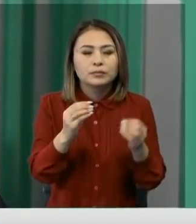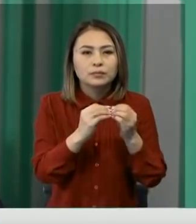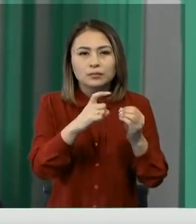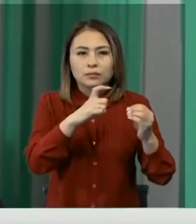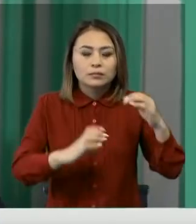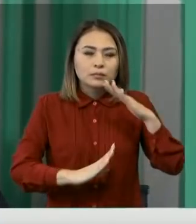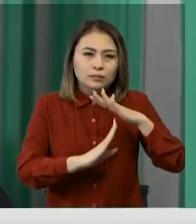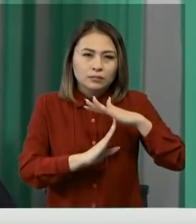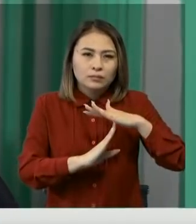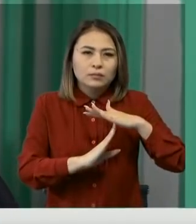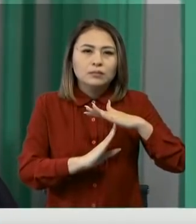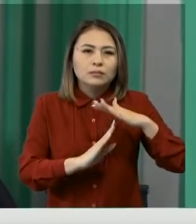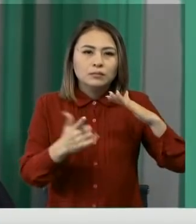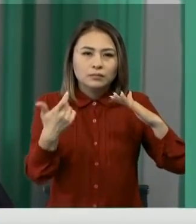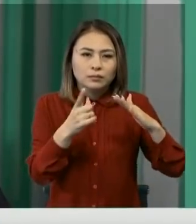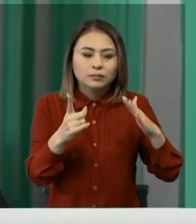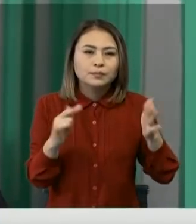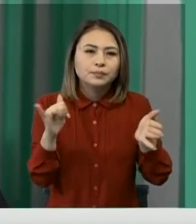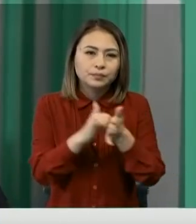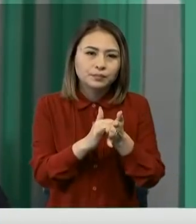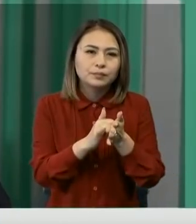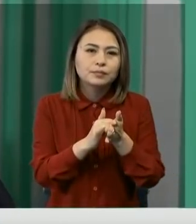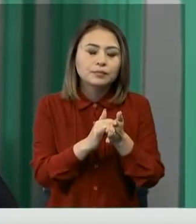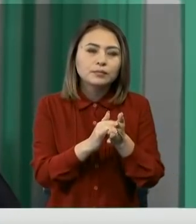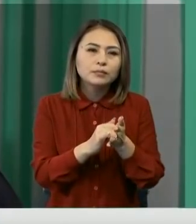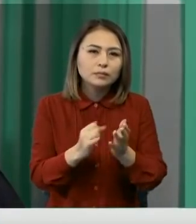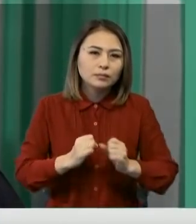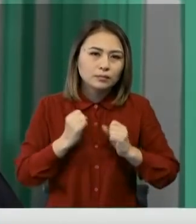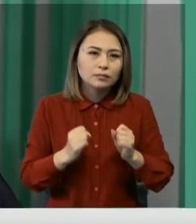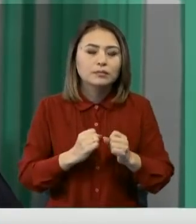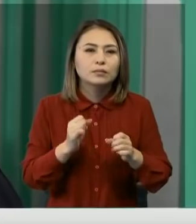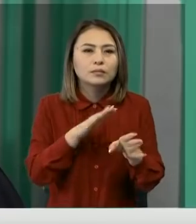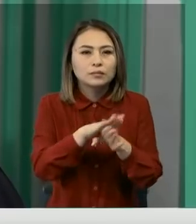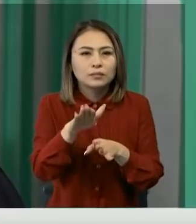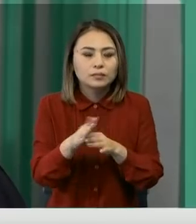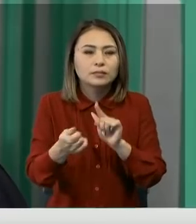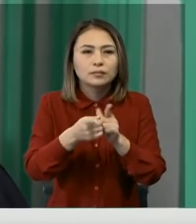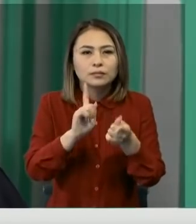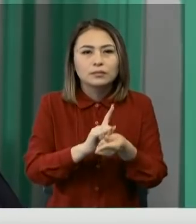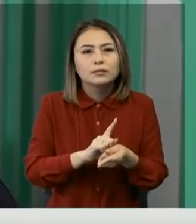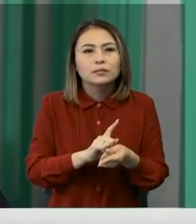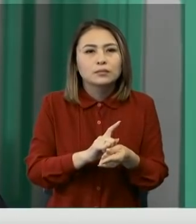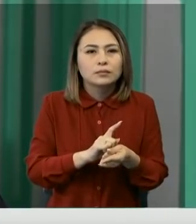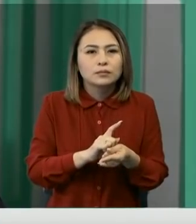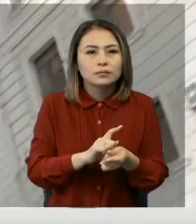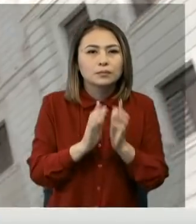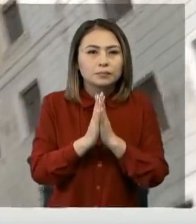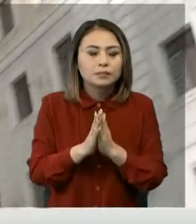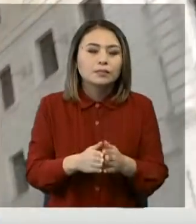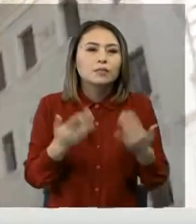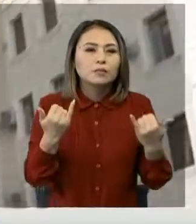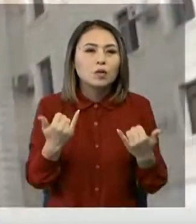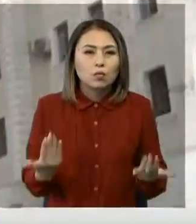этажға дейінгі газды қосып беруге мүмкіндігін қарастыру туралы, қосымша өзгерістер енгізу туралы қарастыруын сұраймыз.